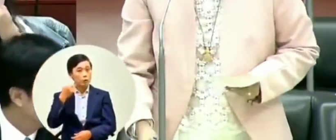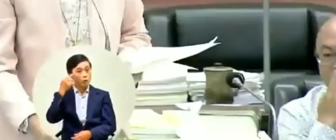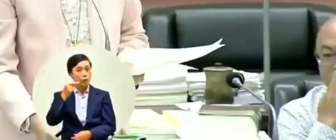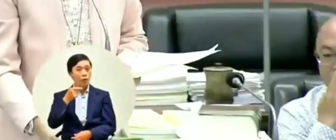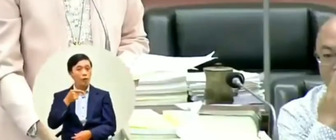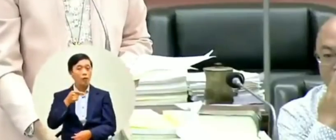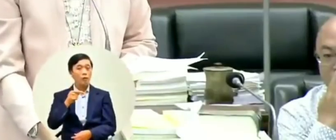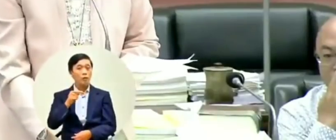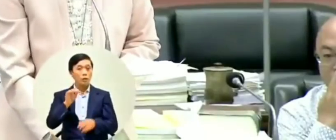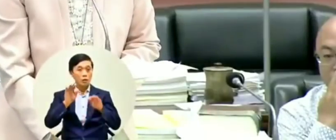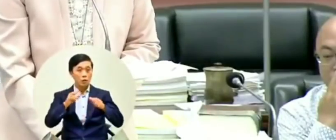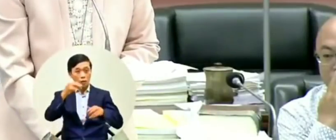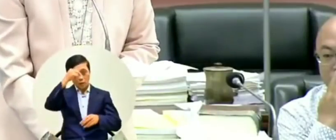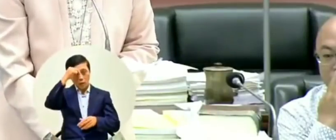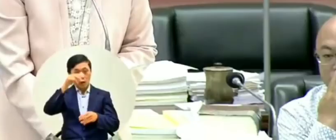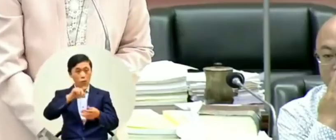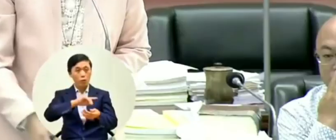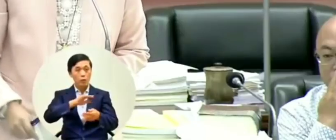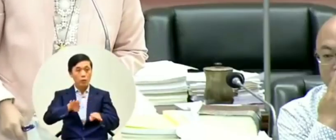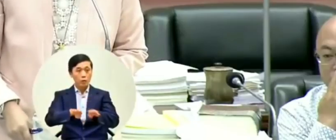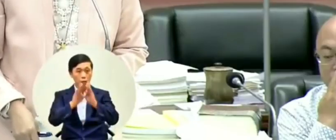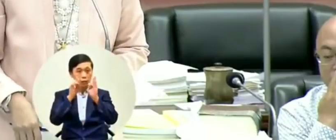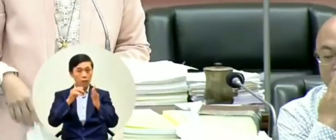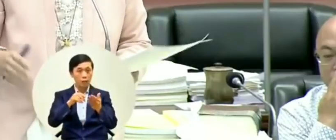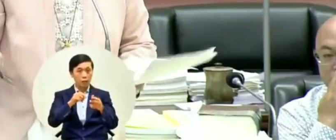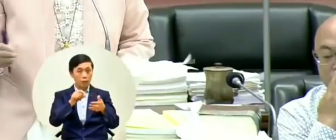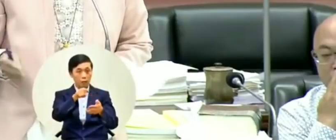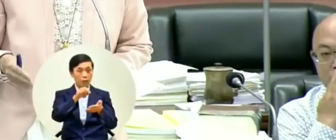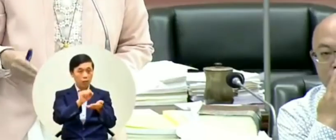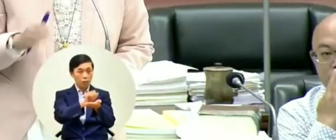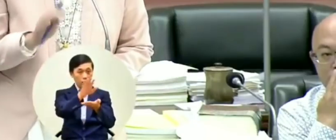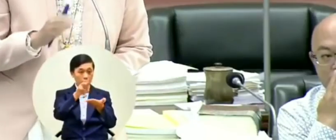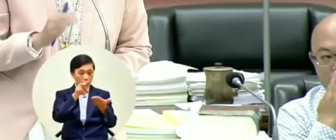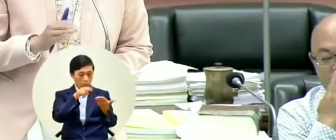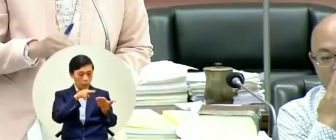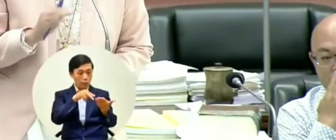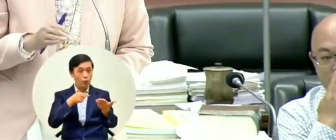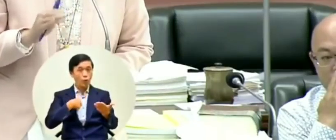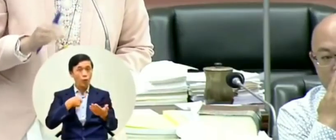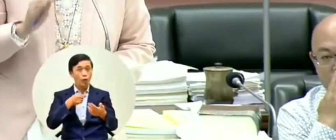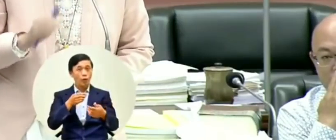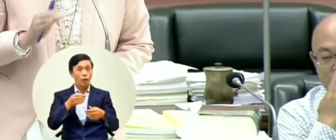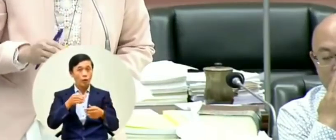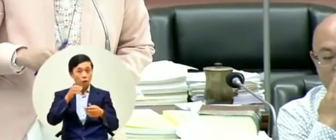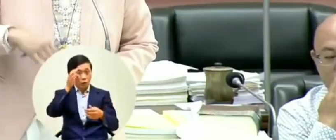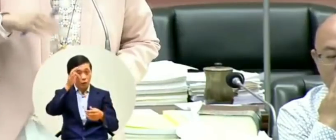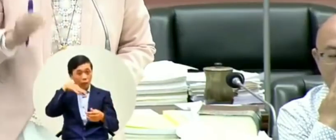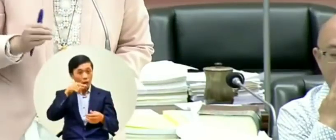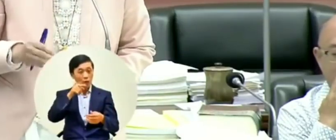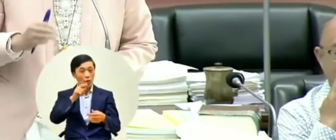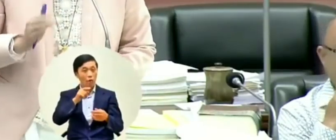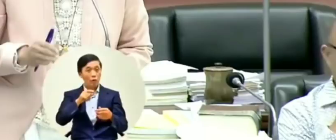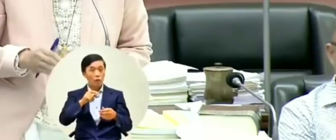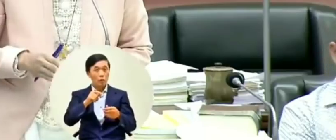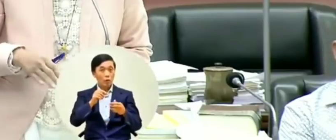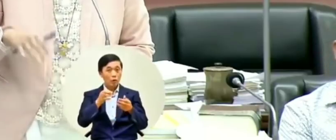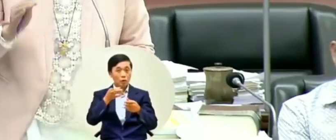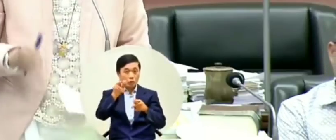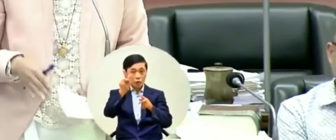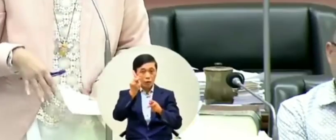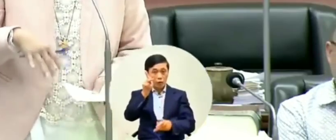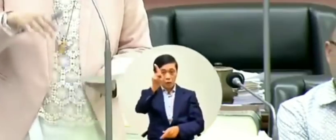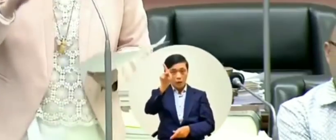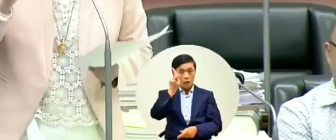呢，从下午开始呢，我们看到的这一份报告哈，我只能讲我没有看到非常明确的一个还债的计